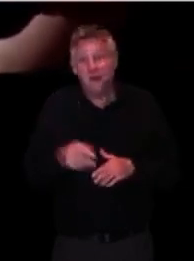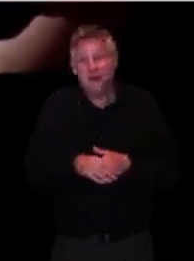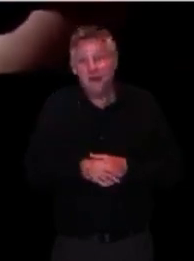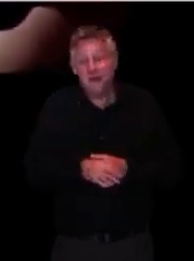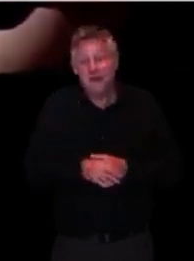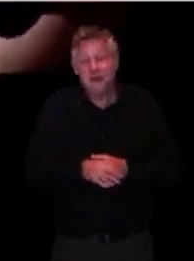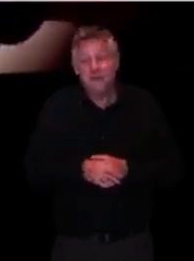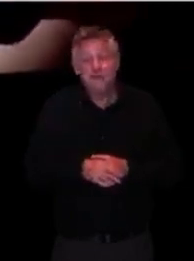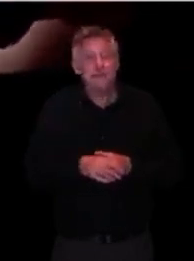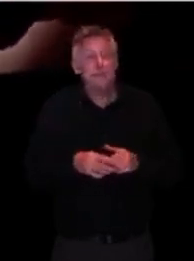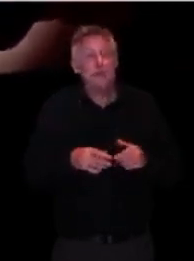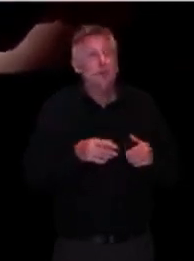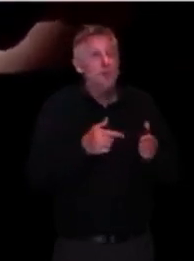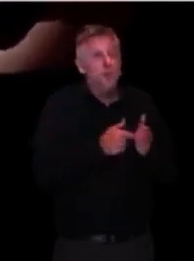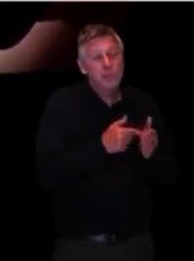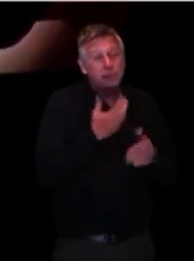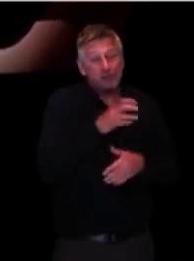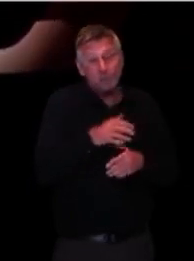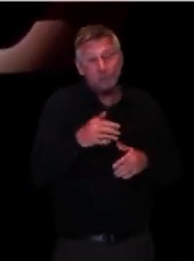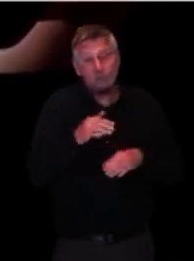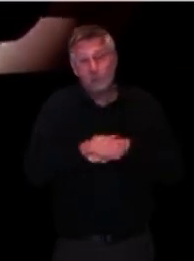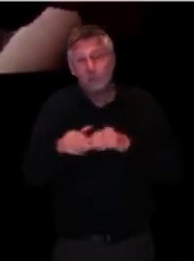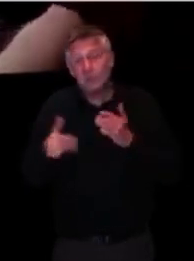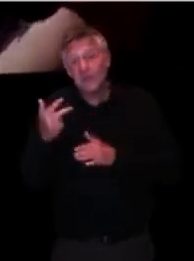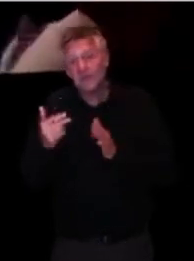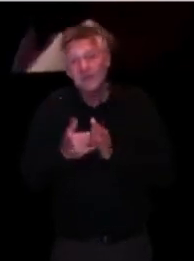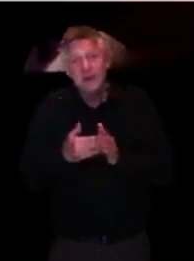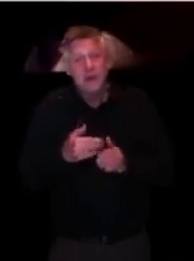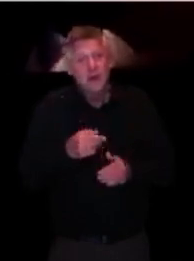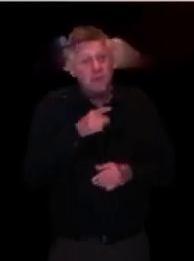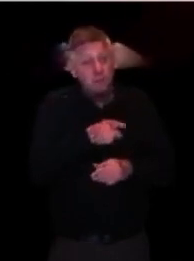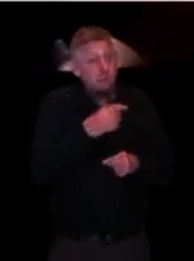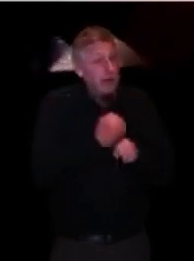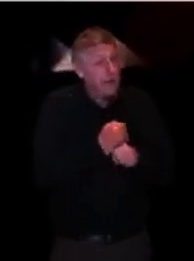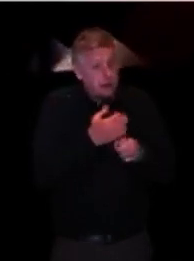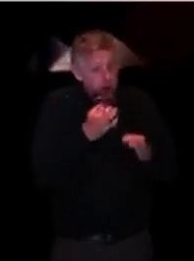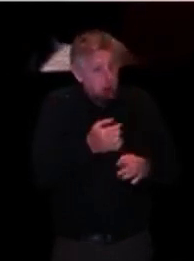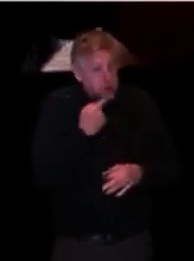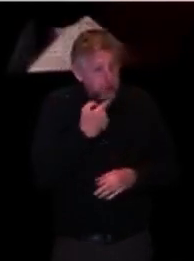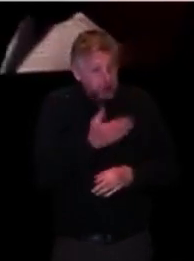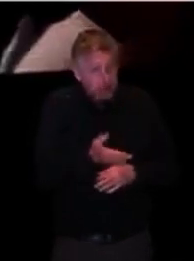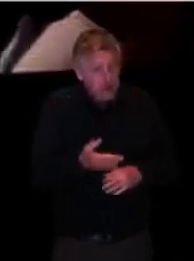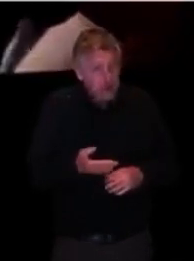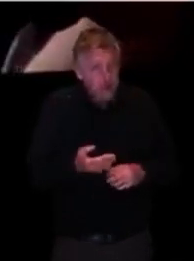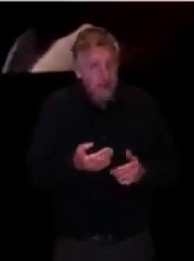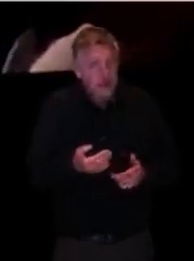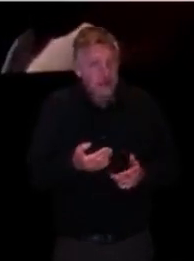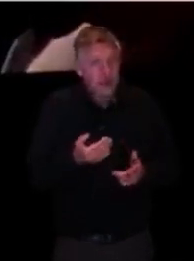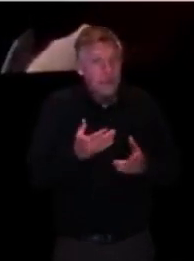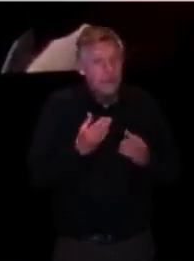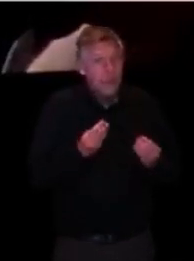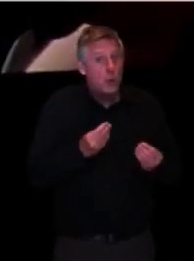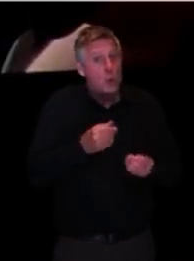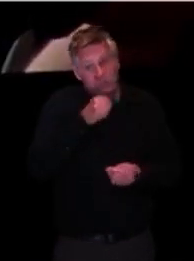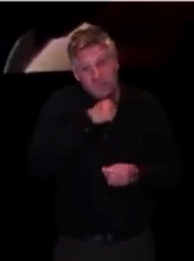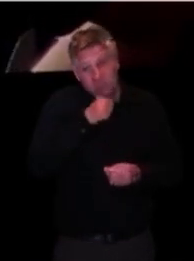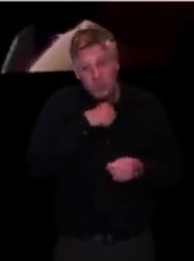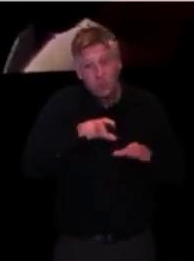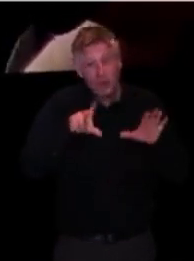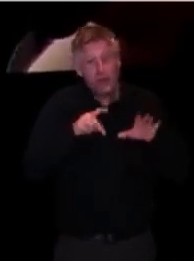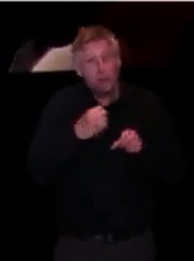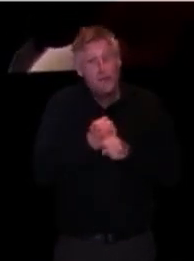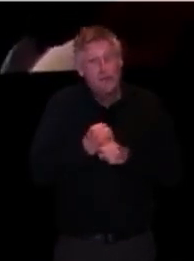c'est pas pour dire Madame Le Cerf vous faites pas correctement votre travail c'est pour partager ensemble le fait qu'il y a beaucoup de seniors qui ont 80 ans